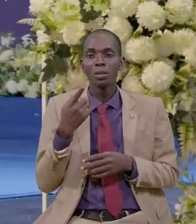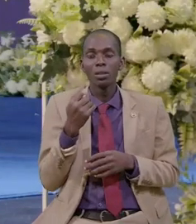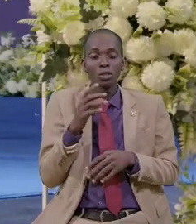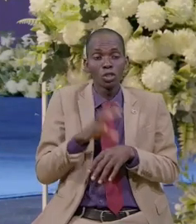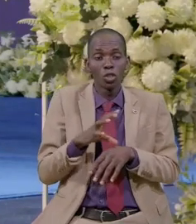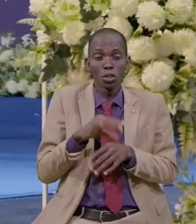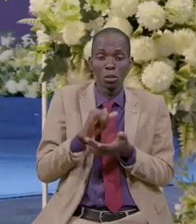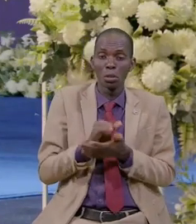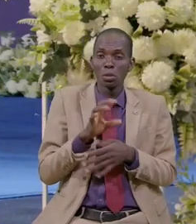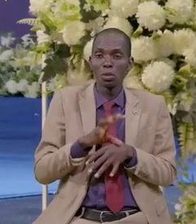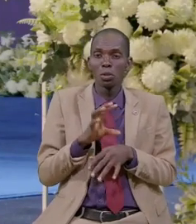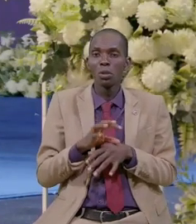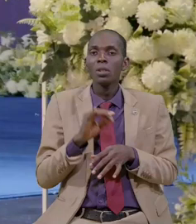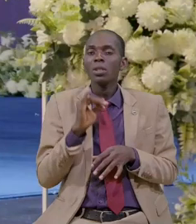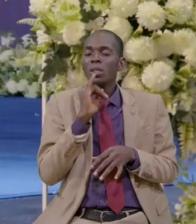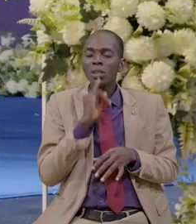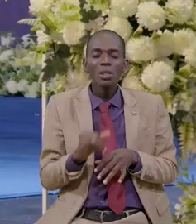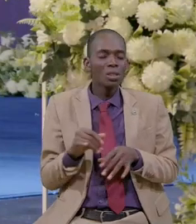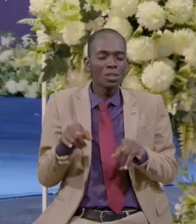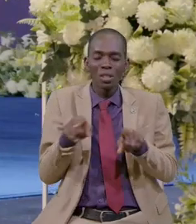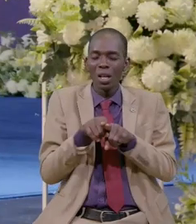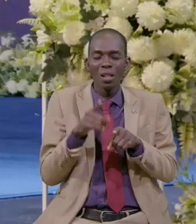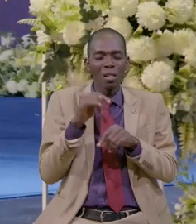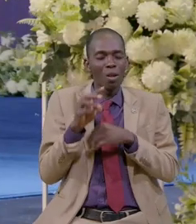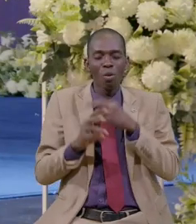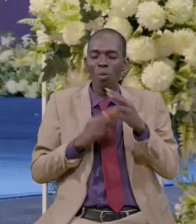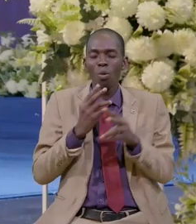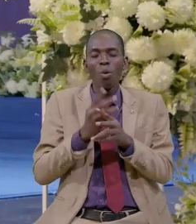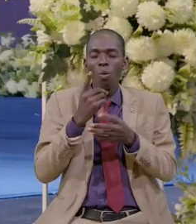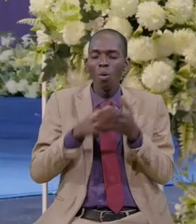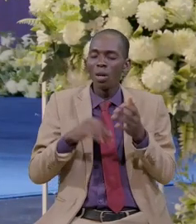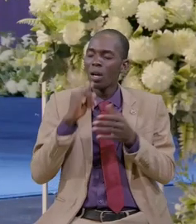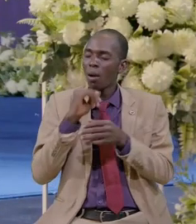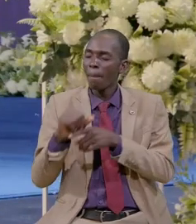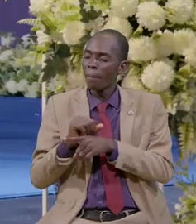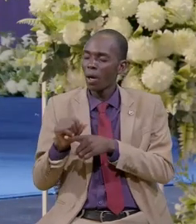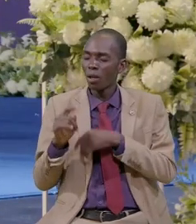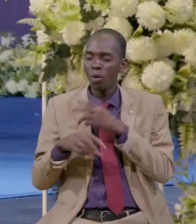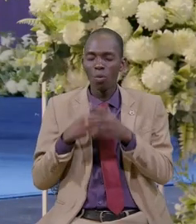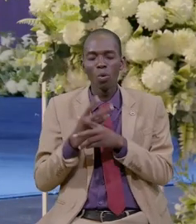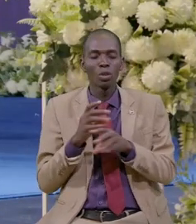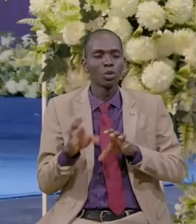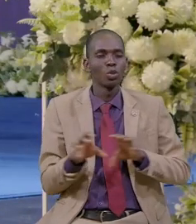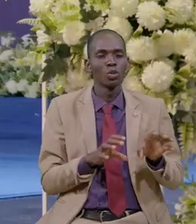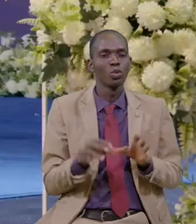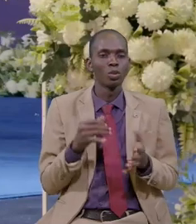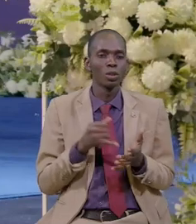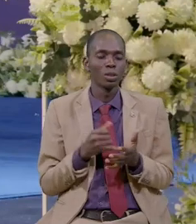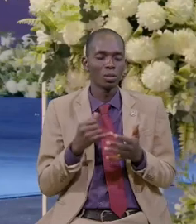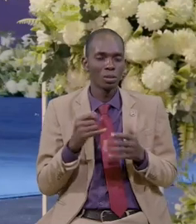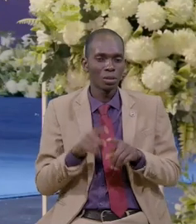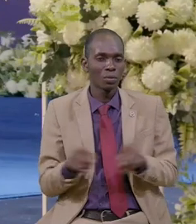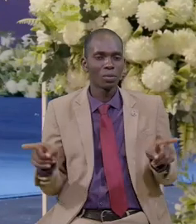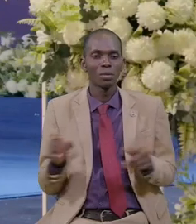Cette Église-là est comme le monde. Ce qu'ils font dans le monde, ils le font dans cette Église. Ça, ce n'est pas une Église